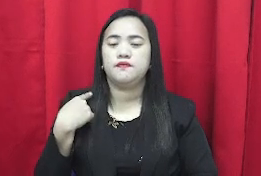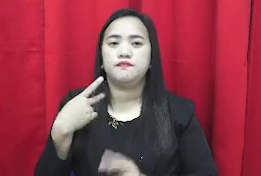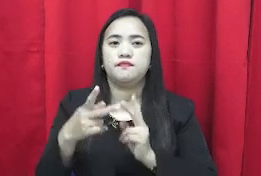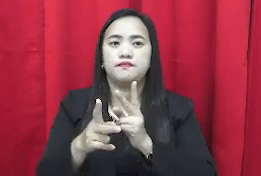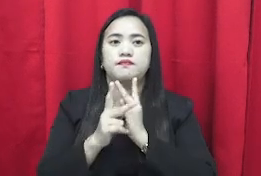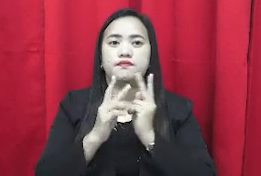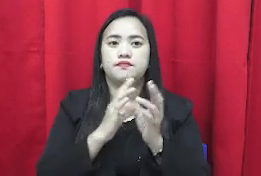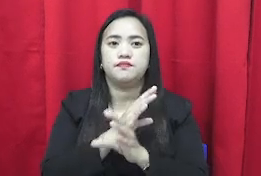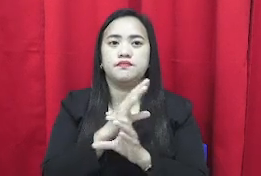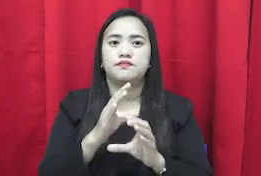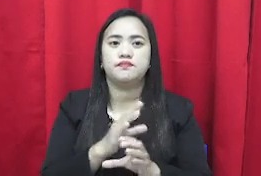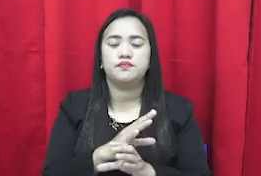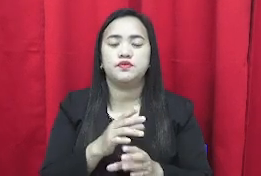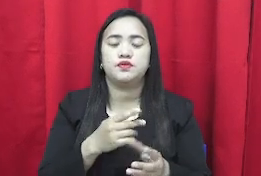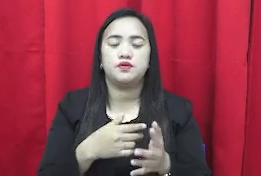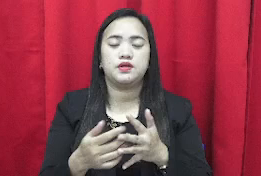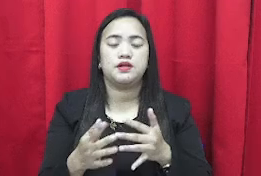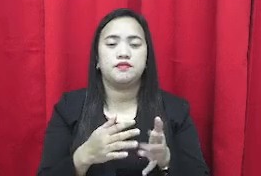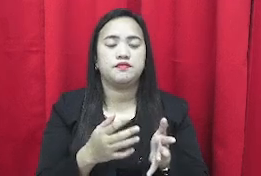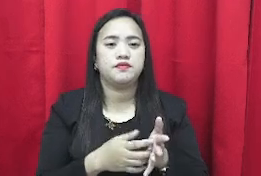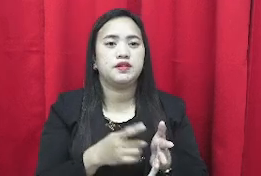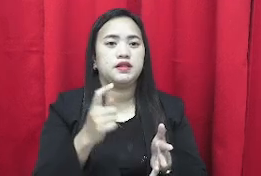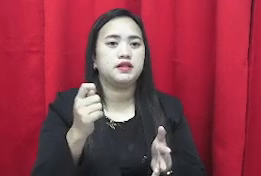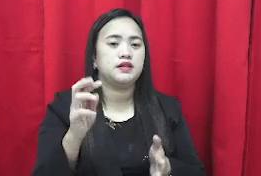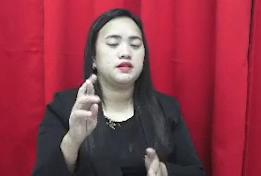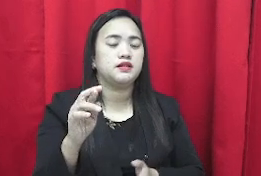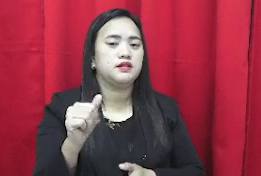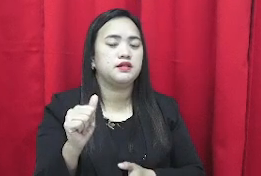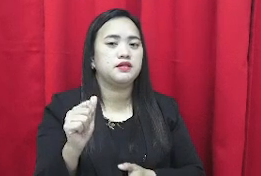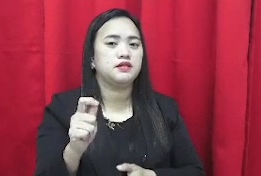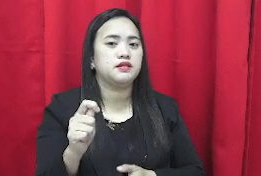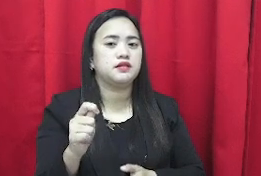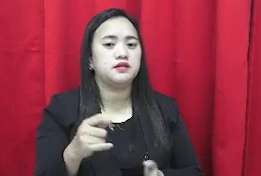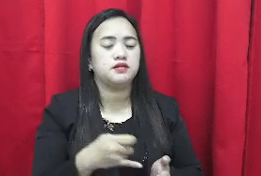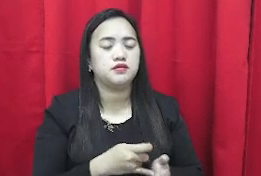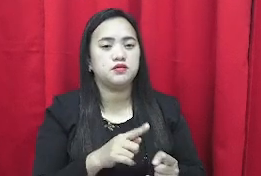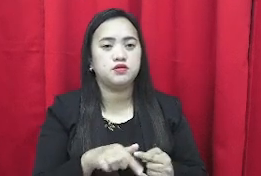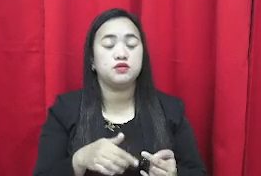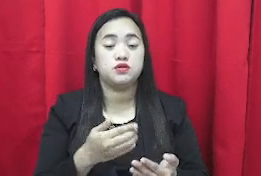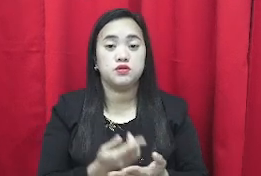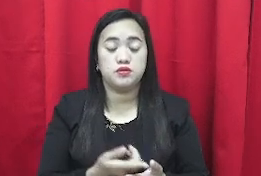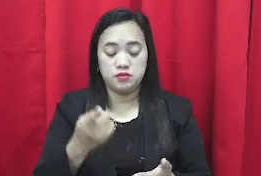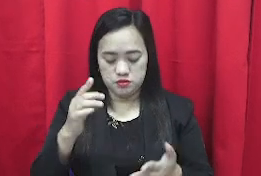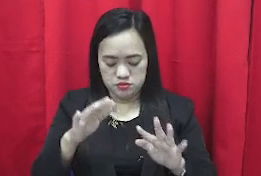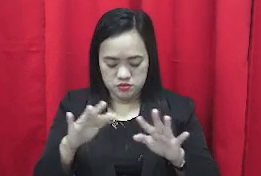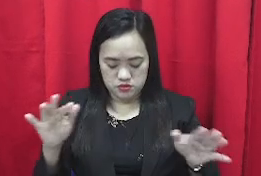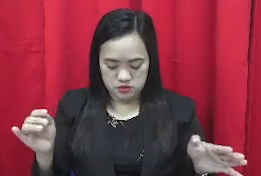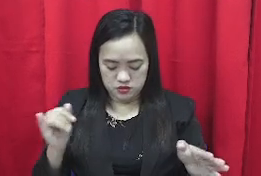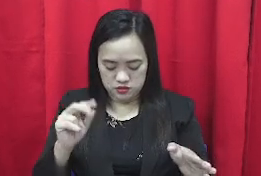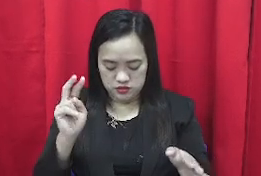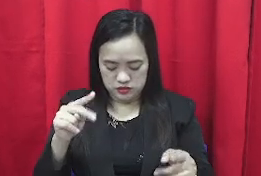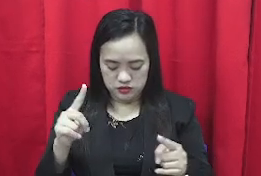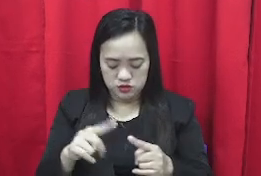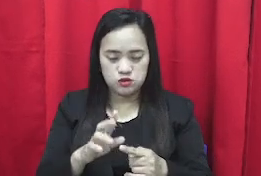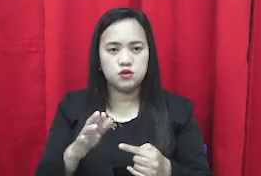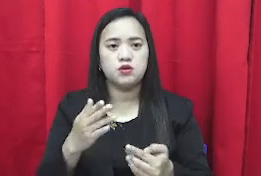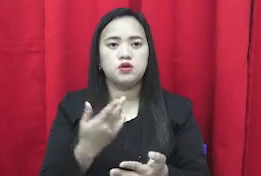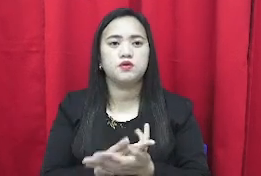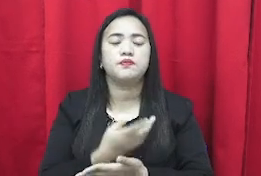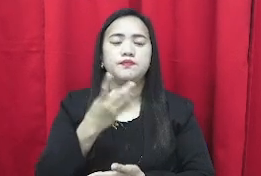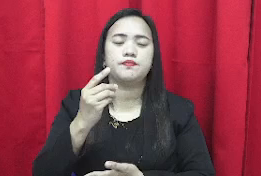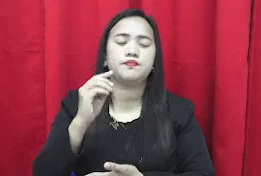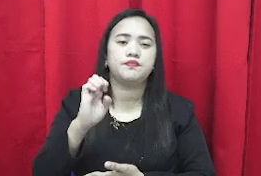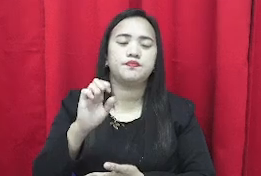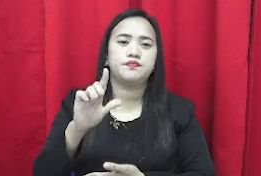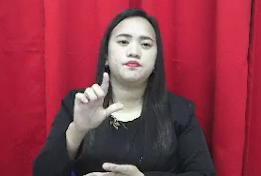ire-rate kung ano yung treatment ko sa anak ko ay yun yung ah gagawin ko sa lahat ng delegates Ay sabi ko e talagang